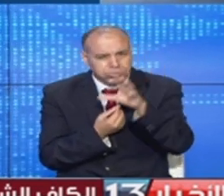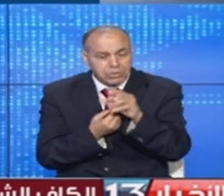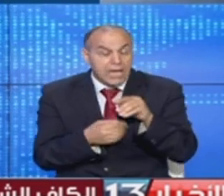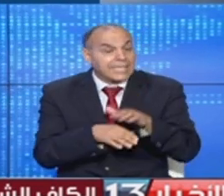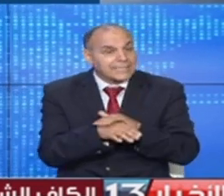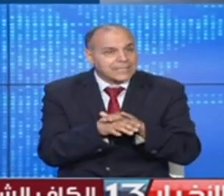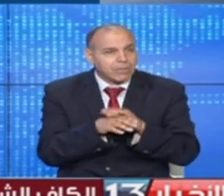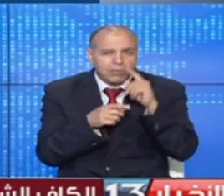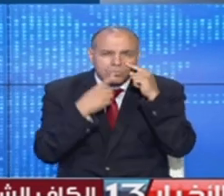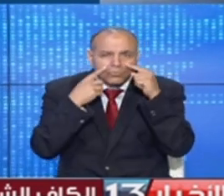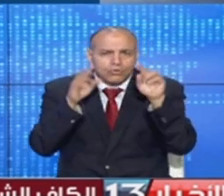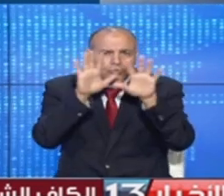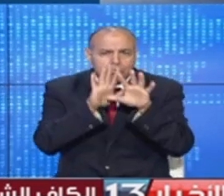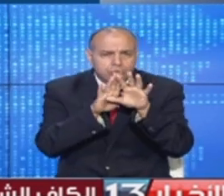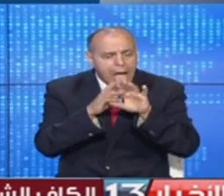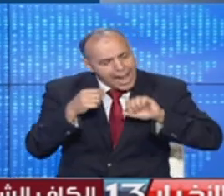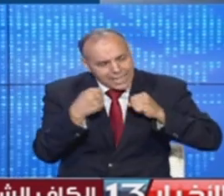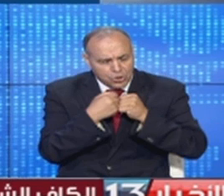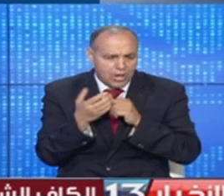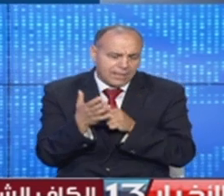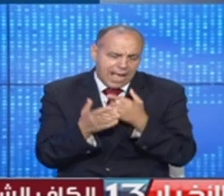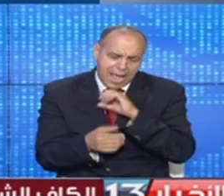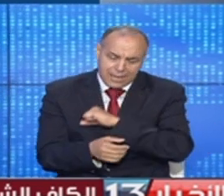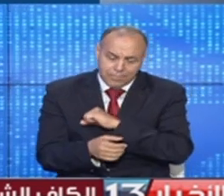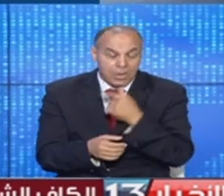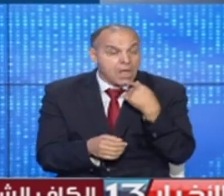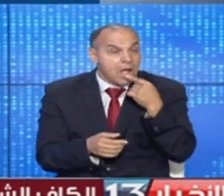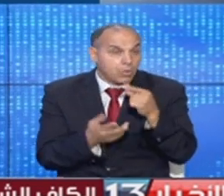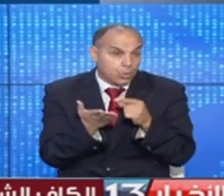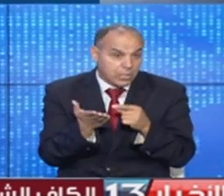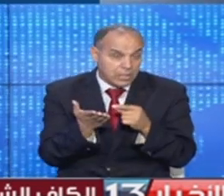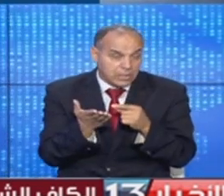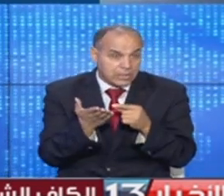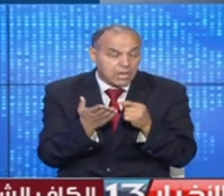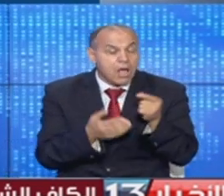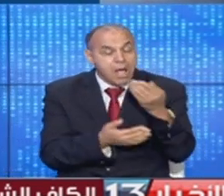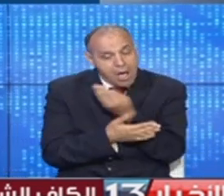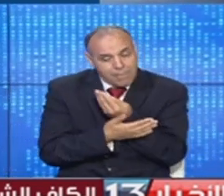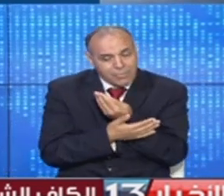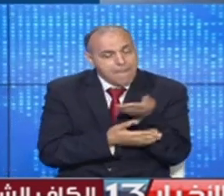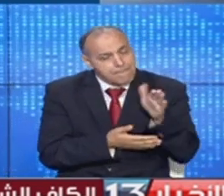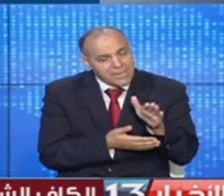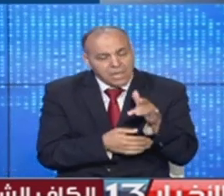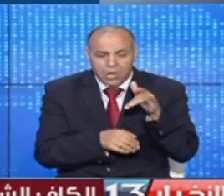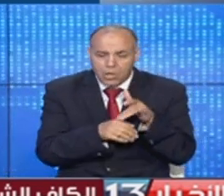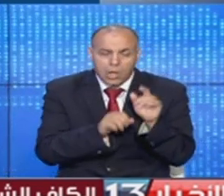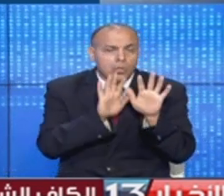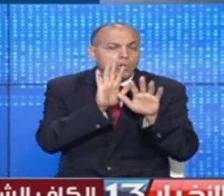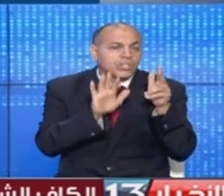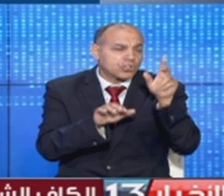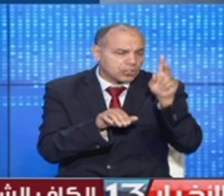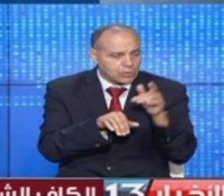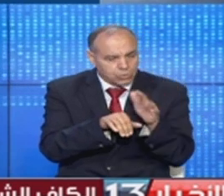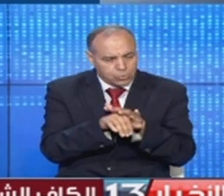تسبب في حجب الرؤيه وحدوث هذا الحادث الاليم الذي قال انه خلف وفاه 4 واصابه ثلاثه عشر شخصا